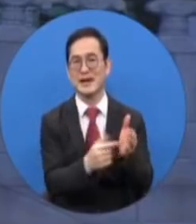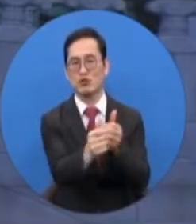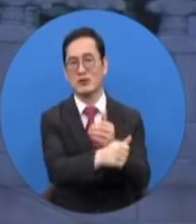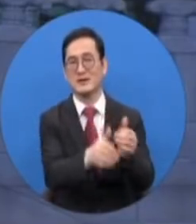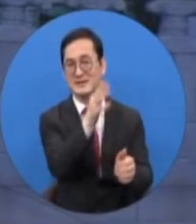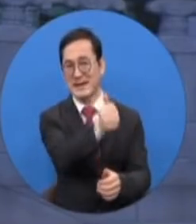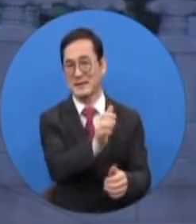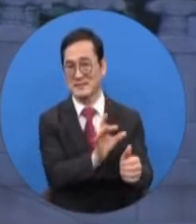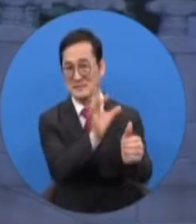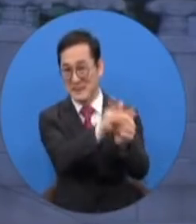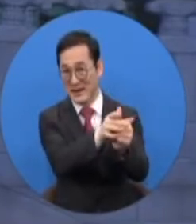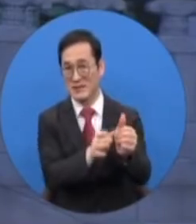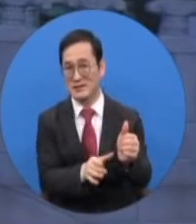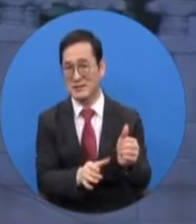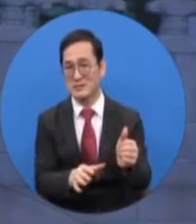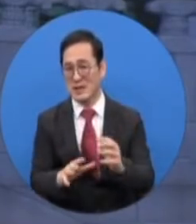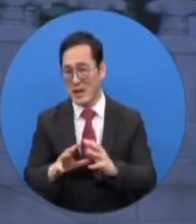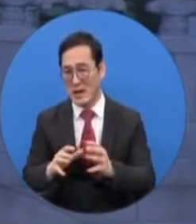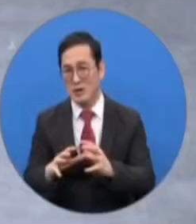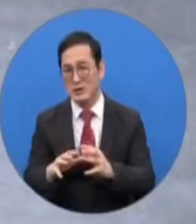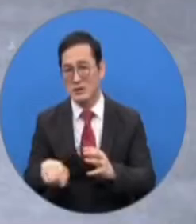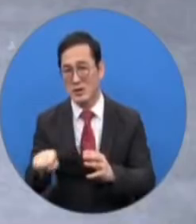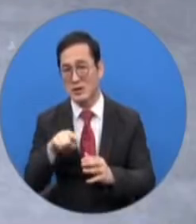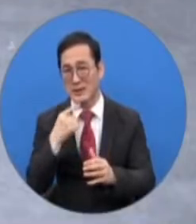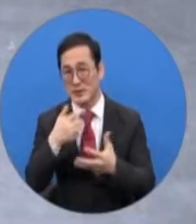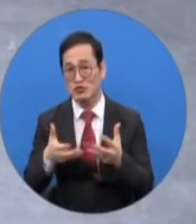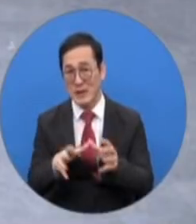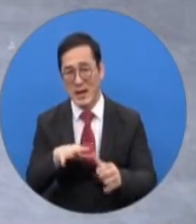주제부터 공개하겠습니다.